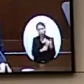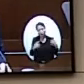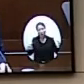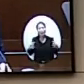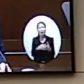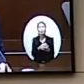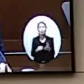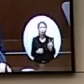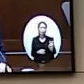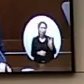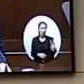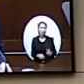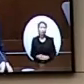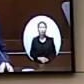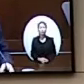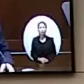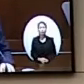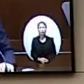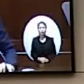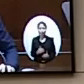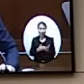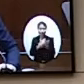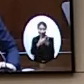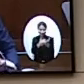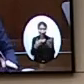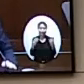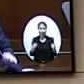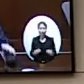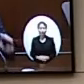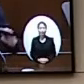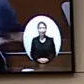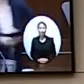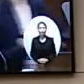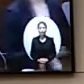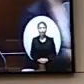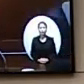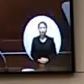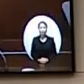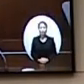안건이 상정되겠습니다. 이상으로 보고를 마치겠습니다.